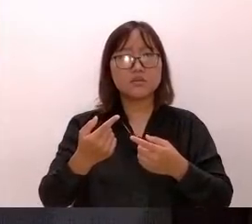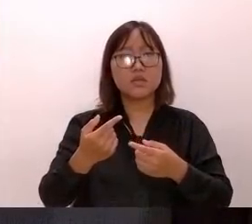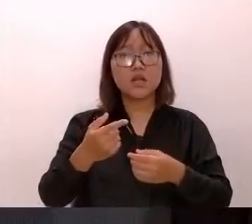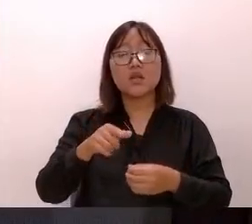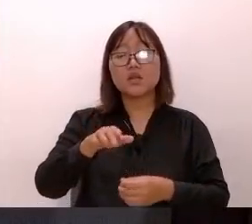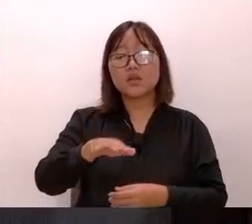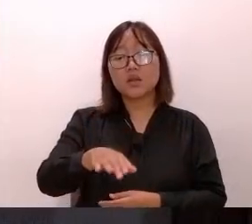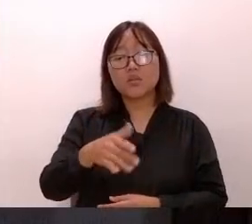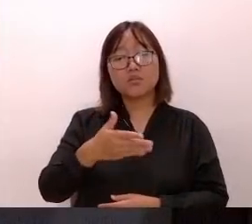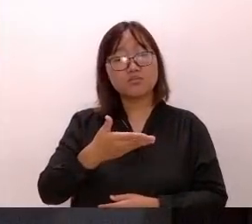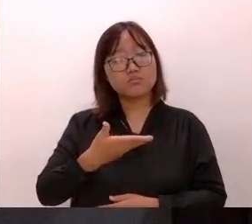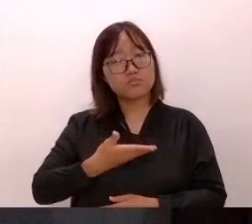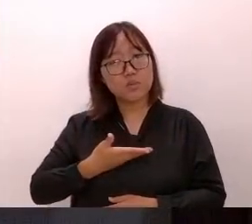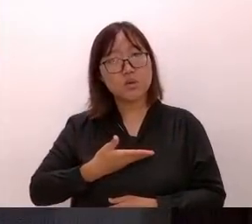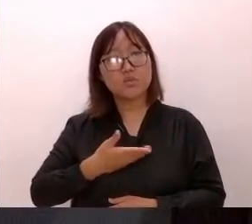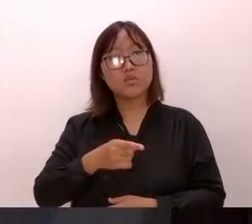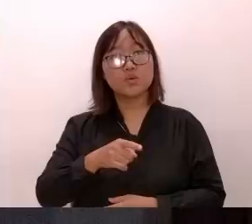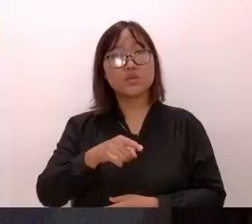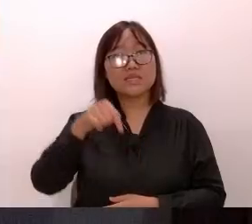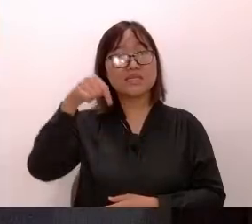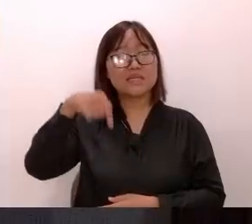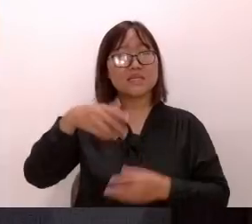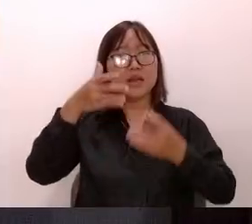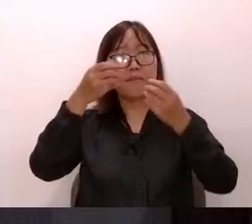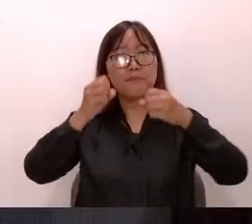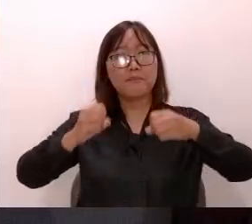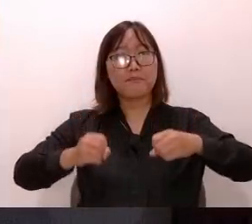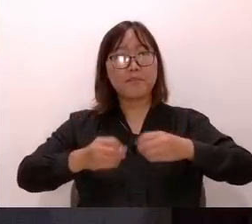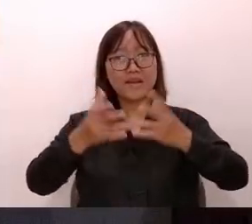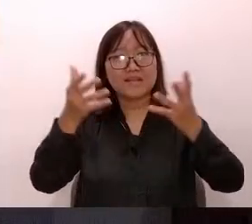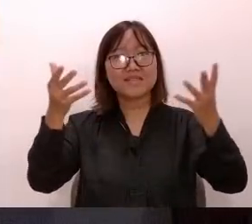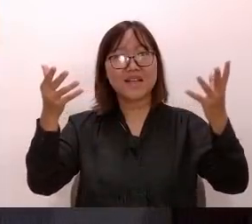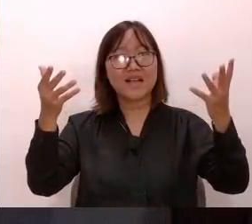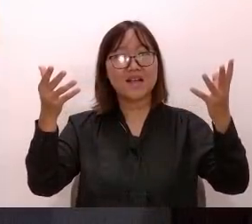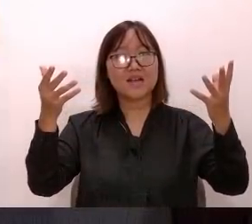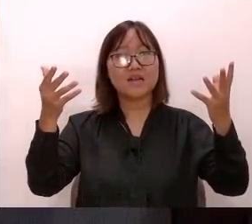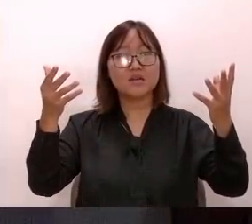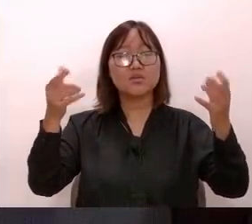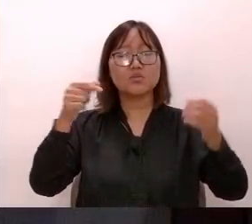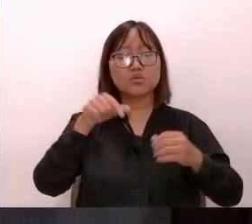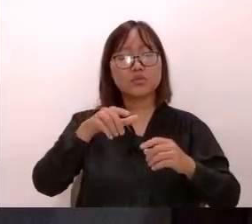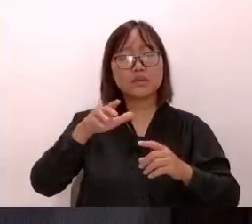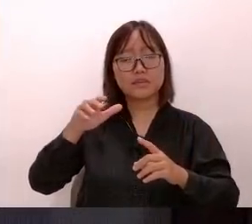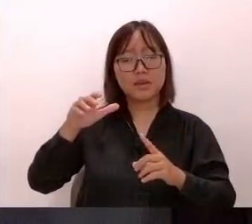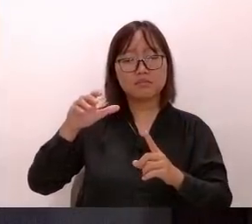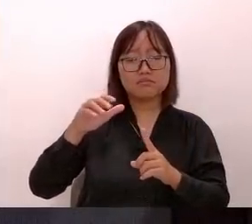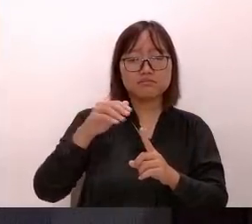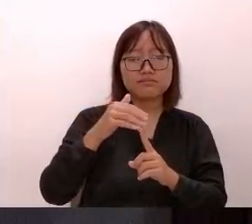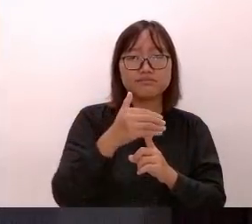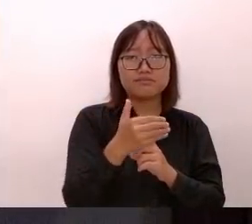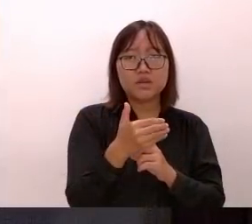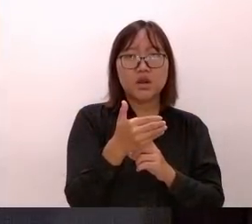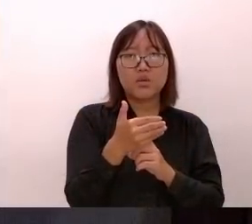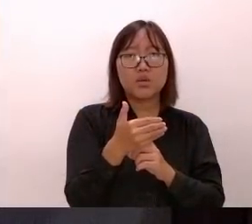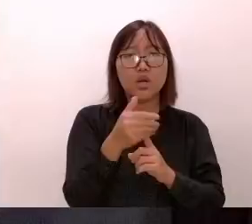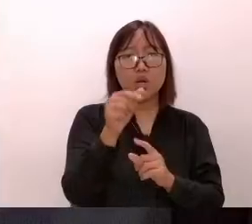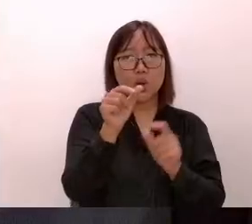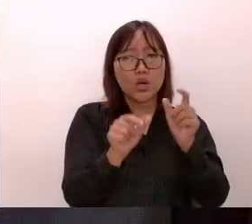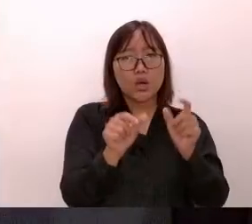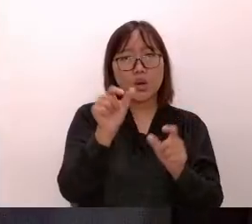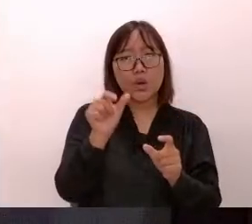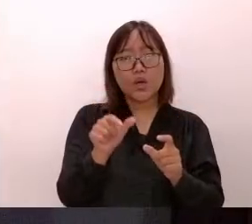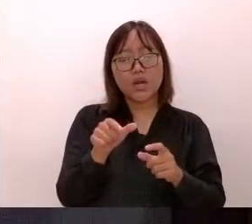menjadi tempat pengungsian dan pernaungan bagi semua jiwa khususnya bagi Para Pendosa yang